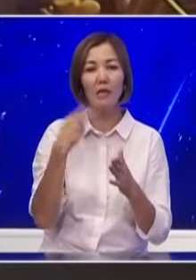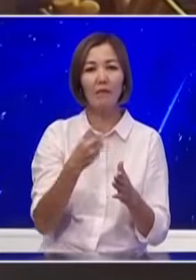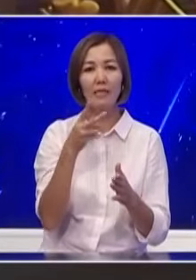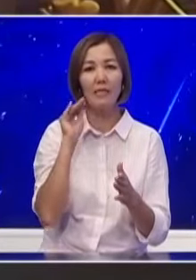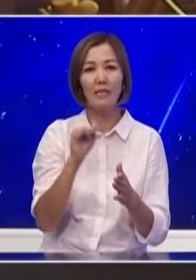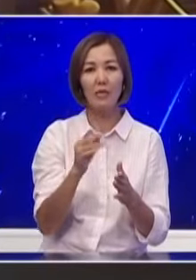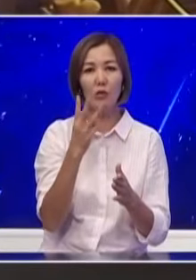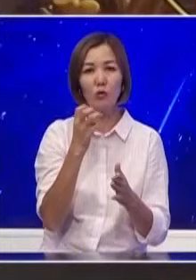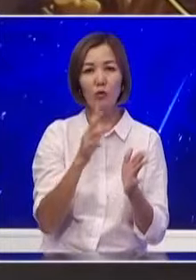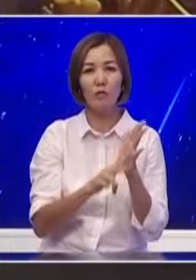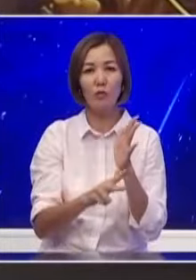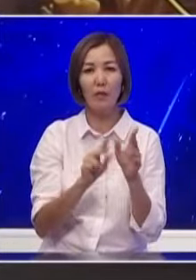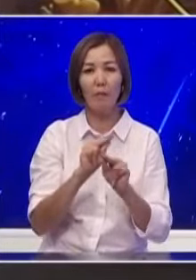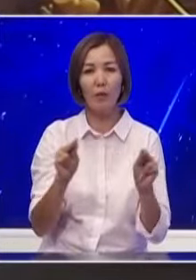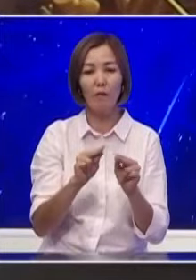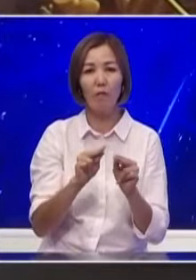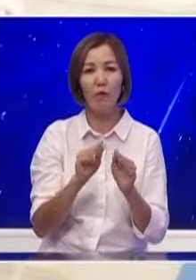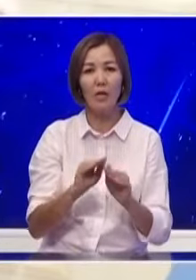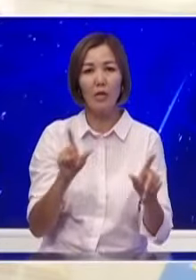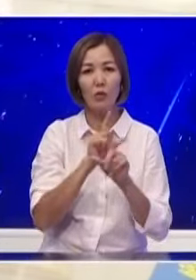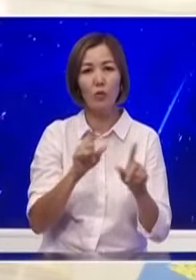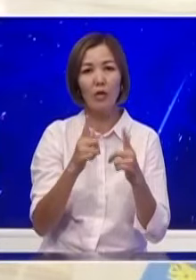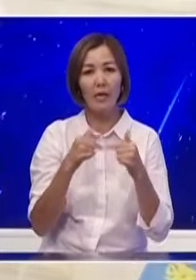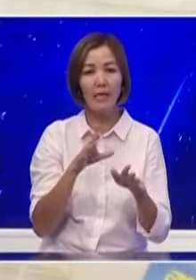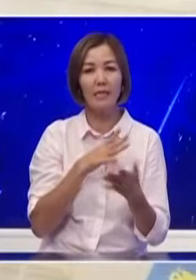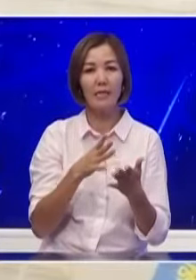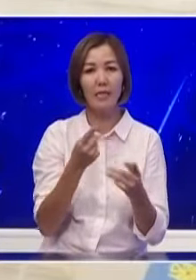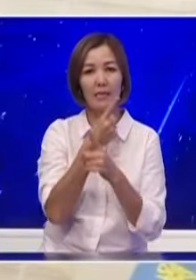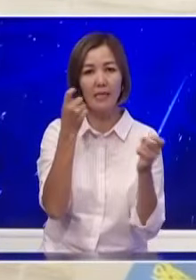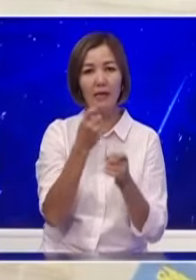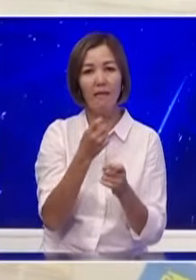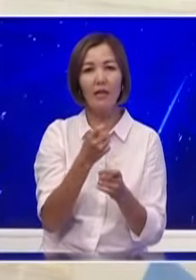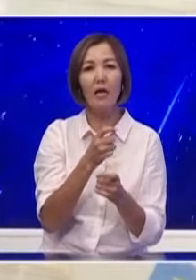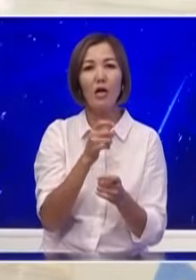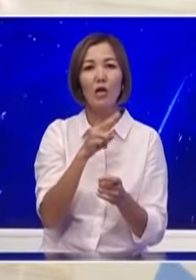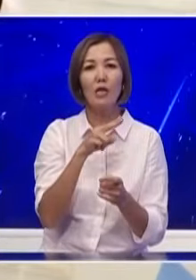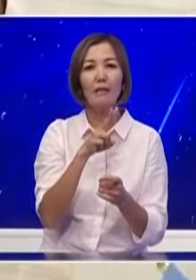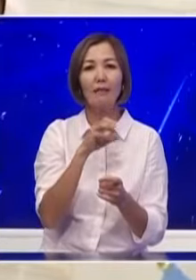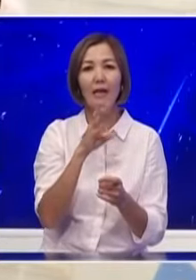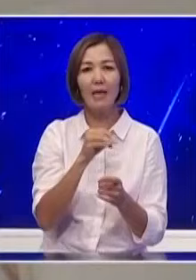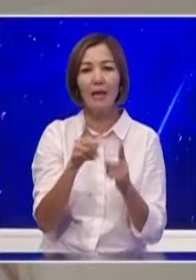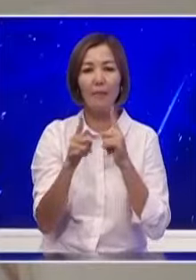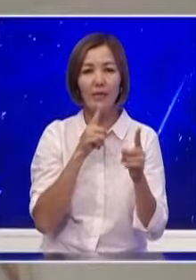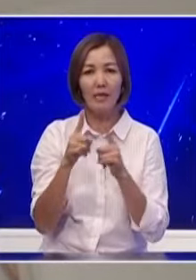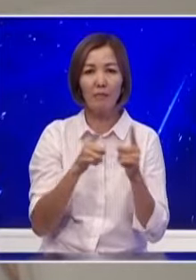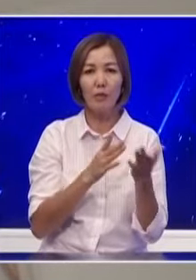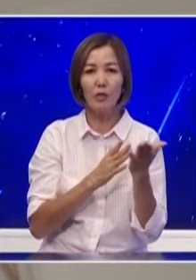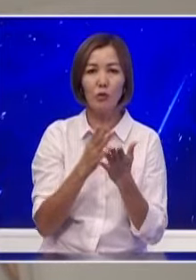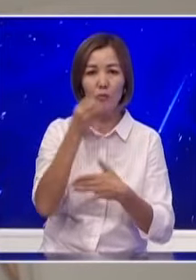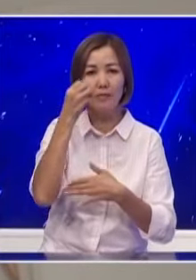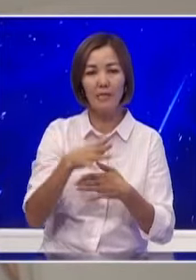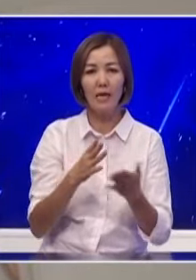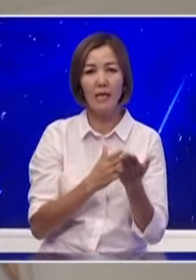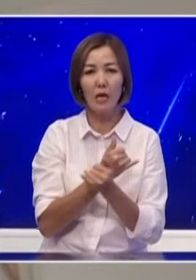20 390 педагогов дошкольных организаций, заявила Наталья Жумадильдаева на пресс-конференции в службе